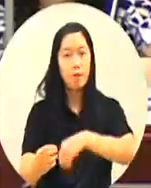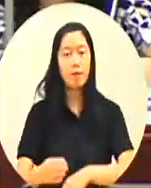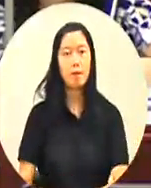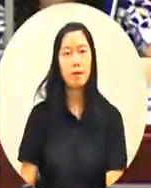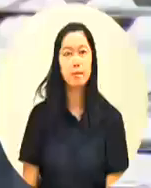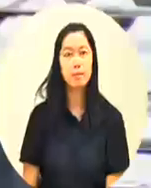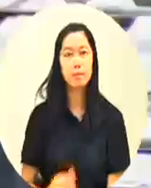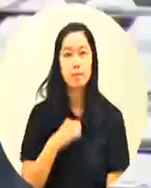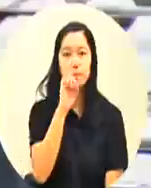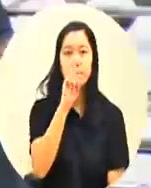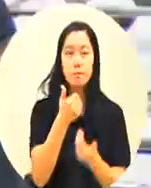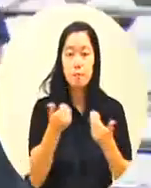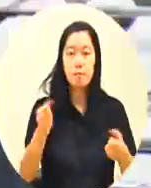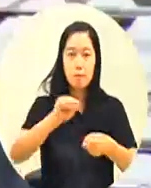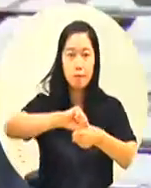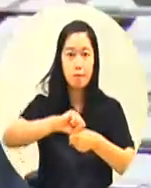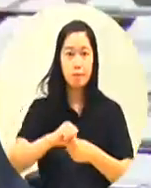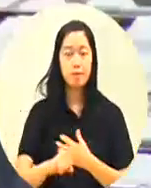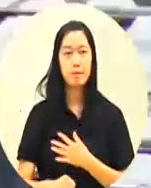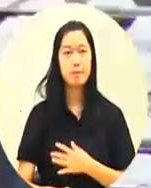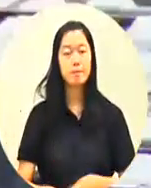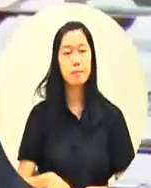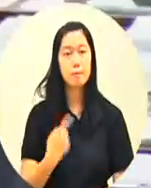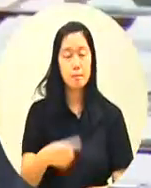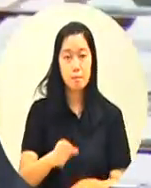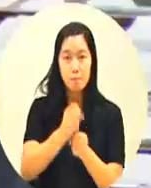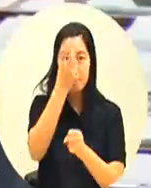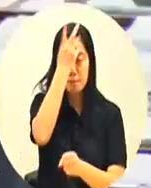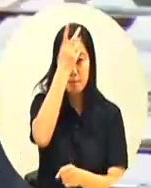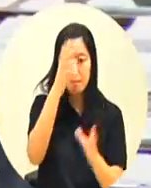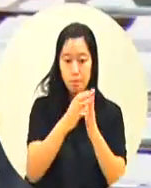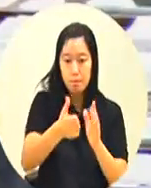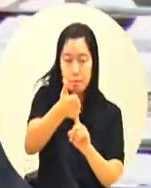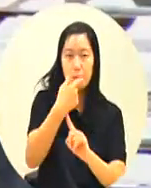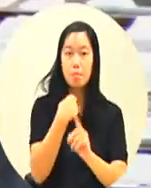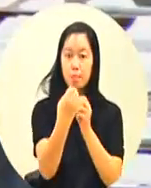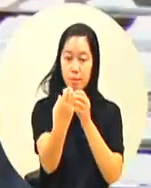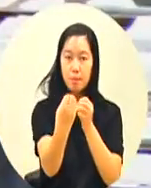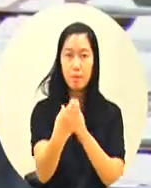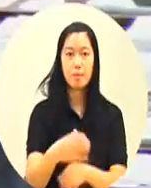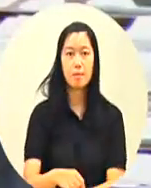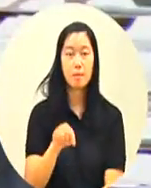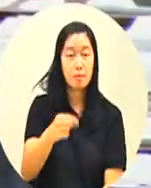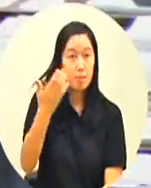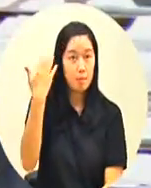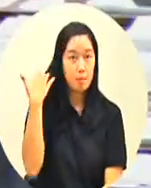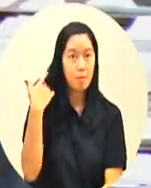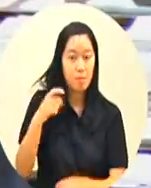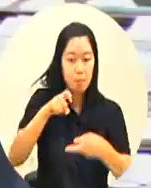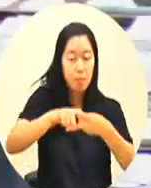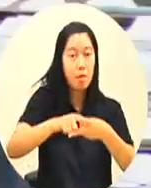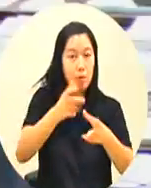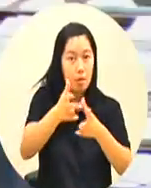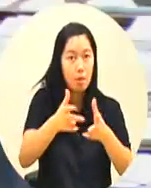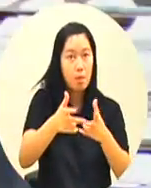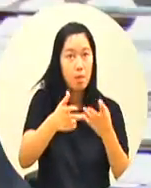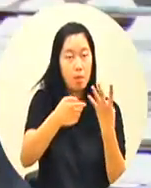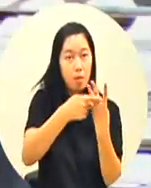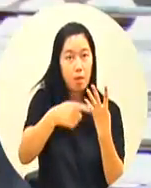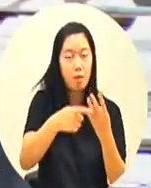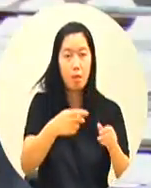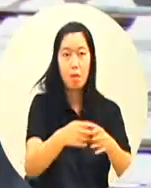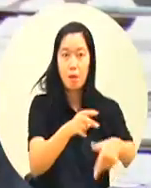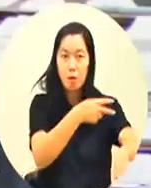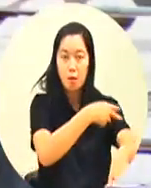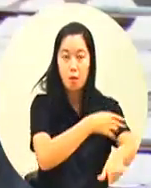概还有一分半时间，我也要跟这个郑局长讨论一下。其实我们过去工业局曾经在人大工业区做过